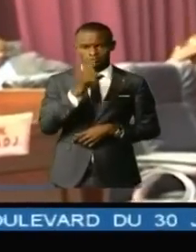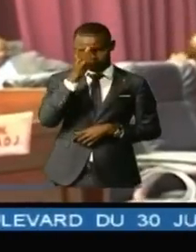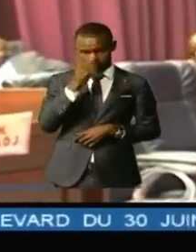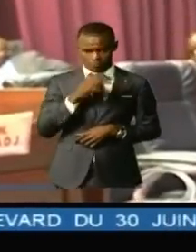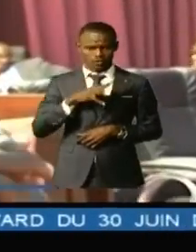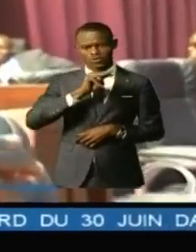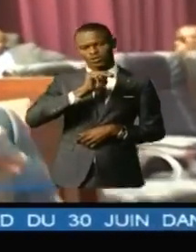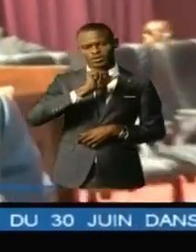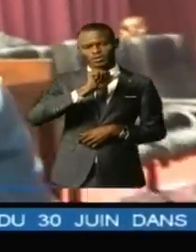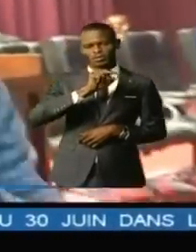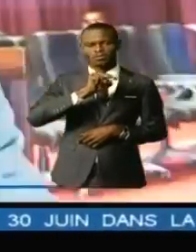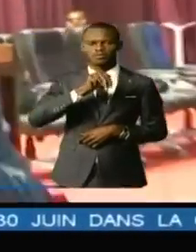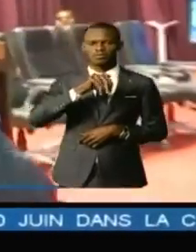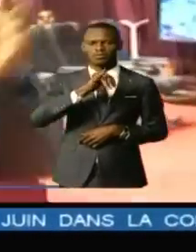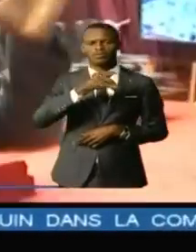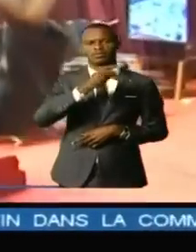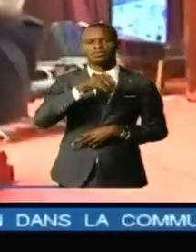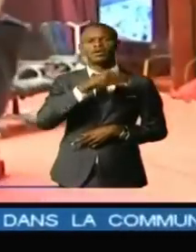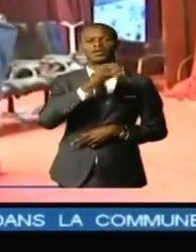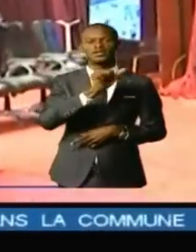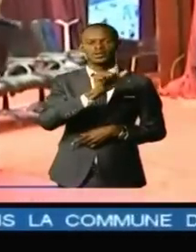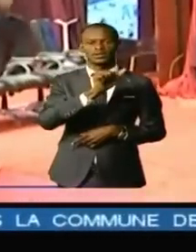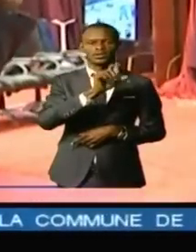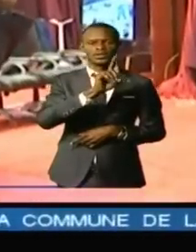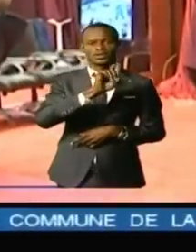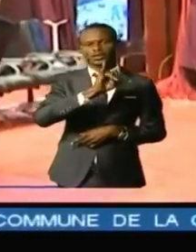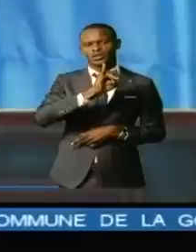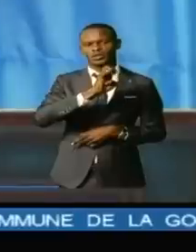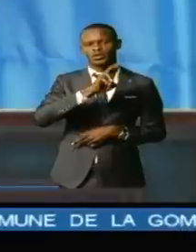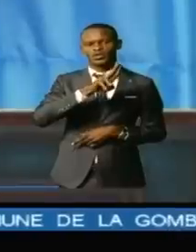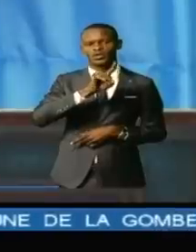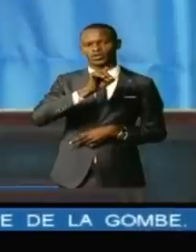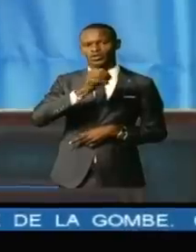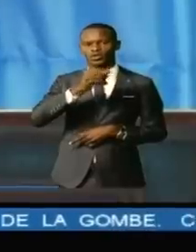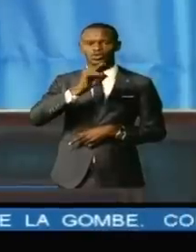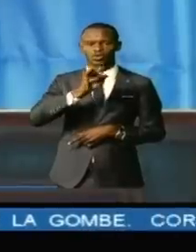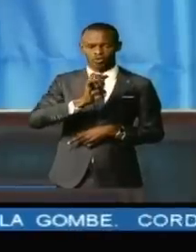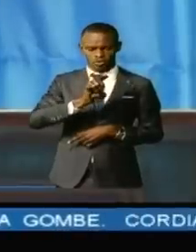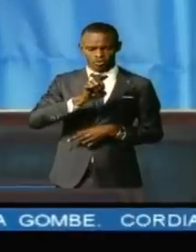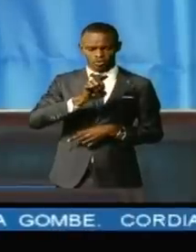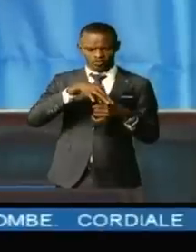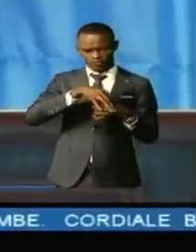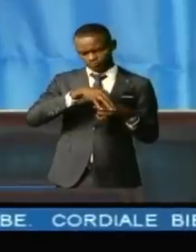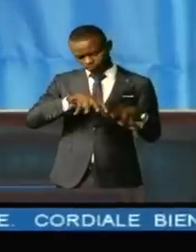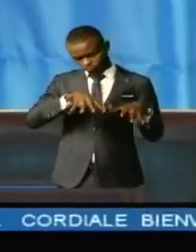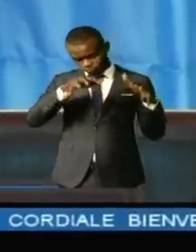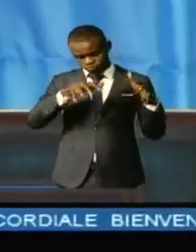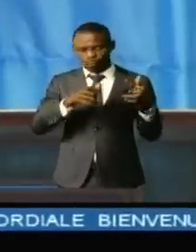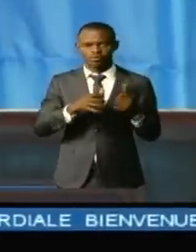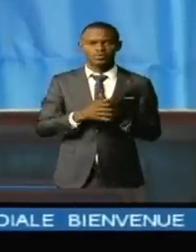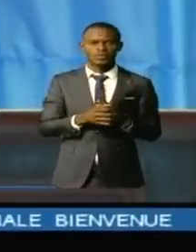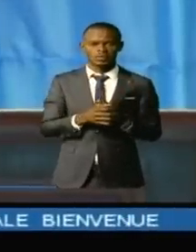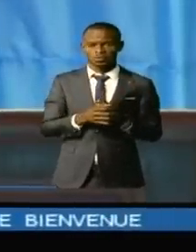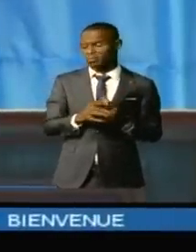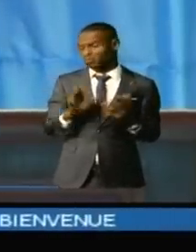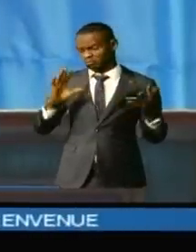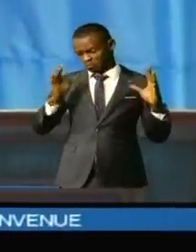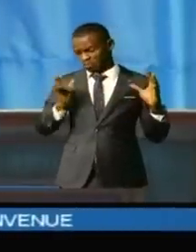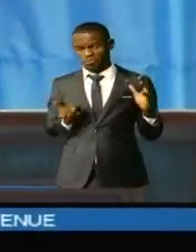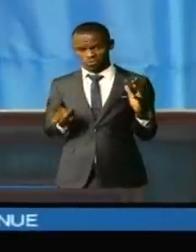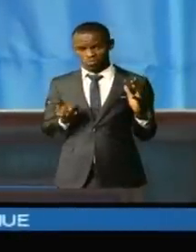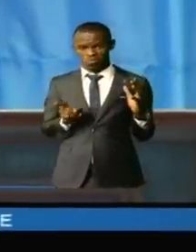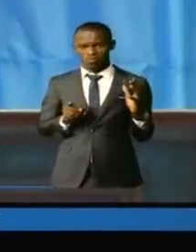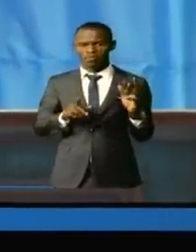Andia Dieudonné, ayant obtenu plus de la majorité absolue de